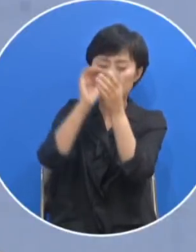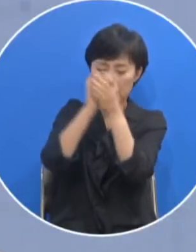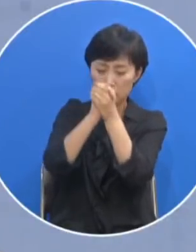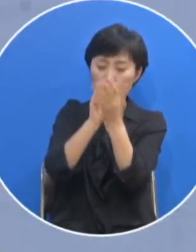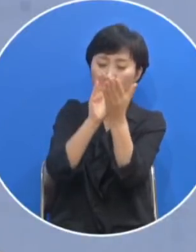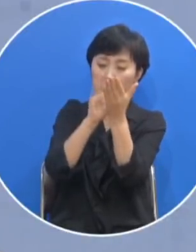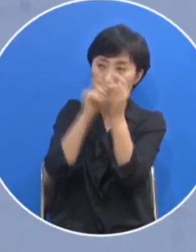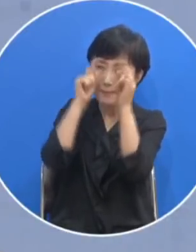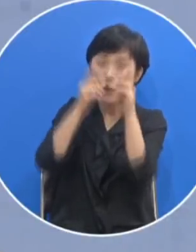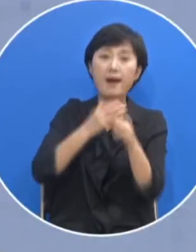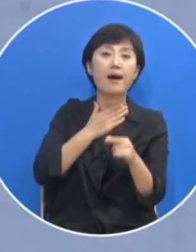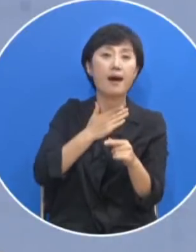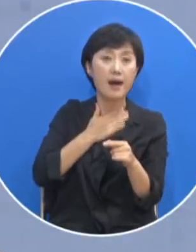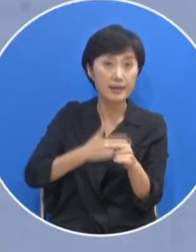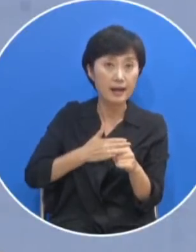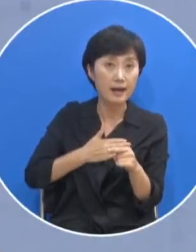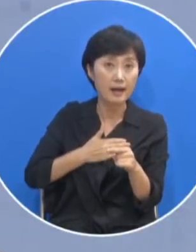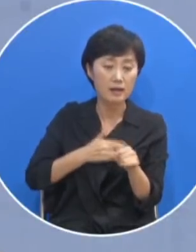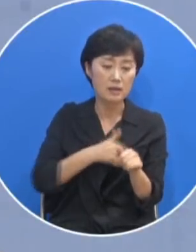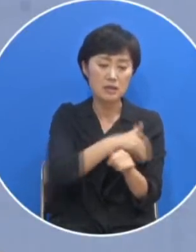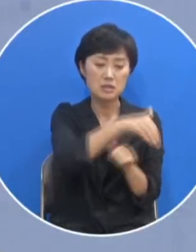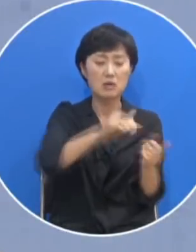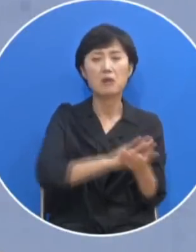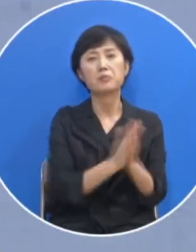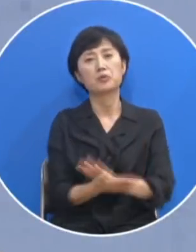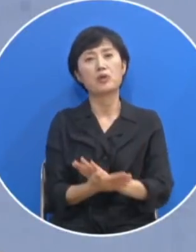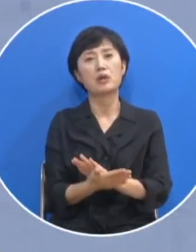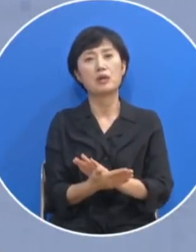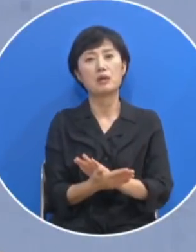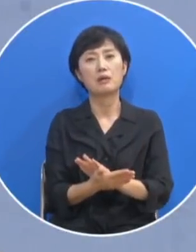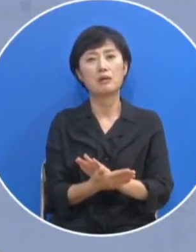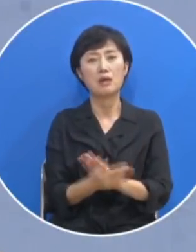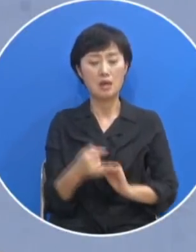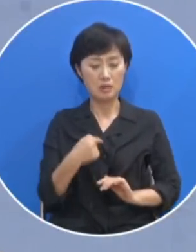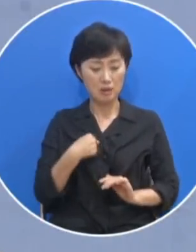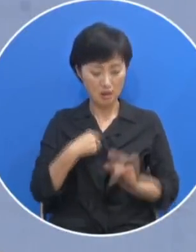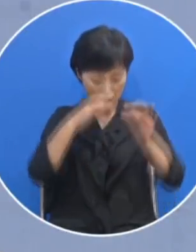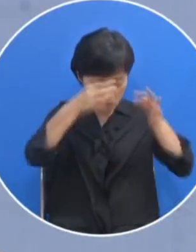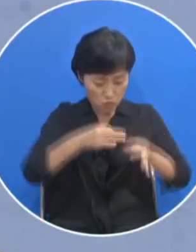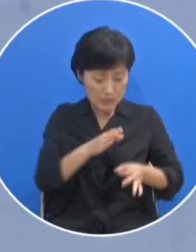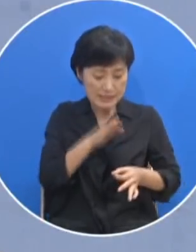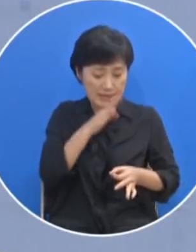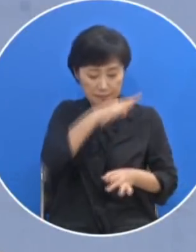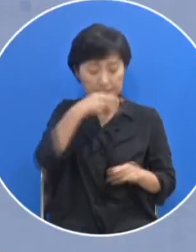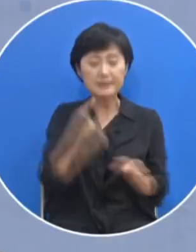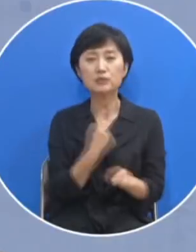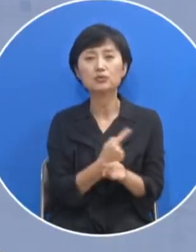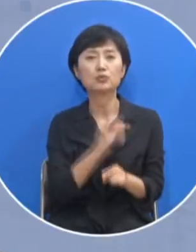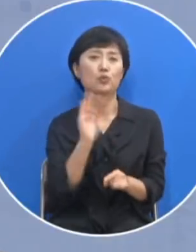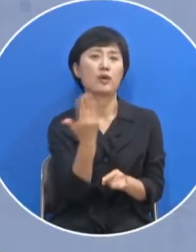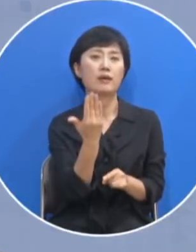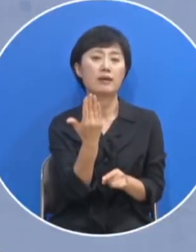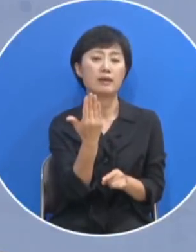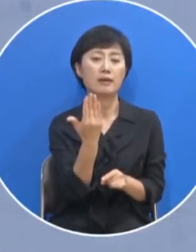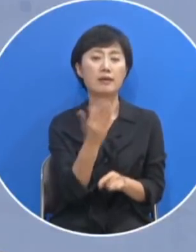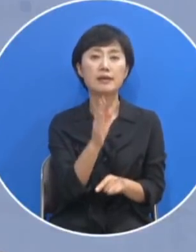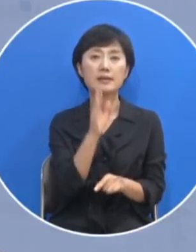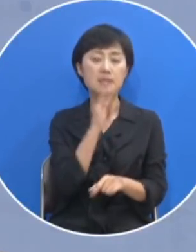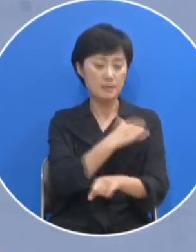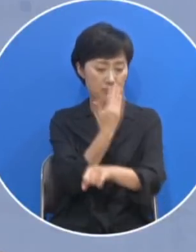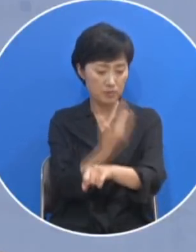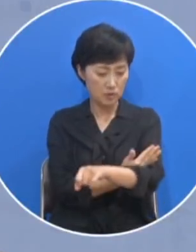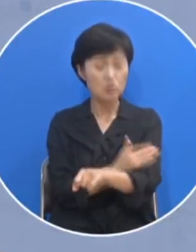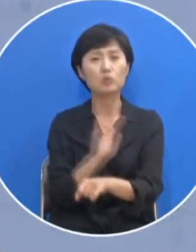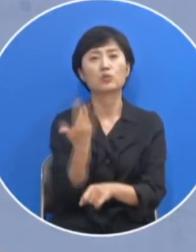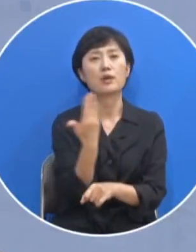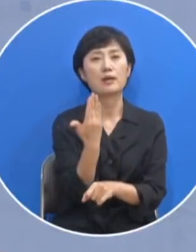안썼어요 왜 행위이다 특히 때부터 처음 치우기 따서 원츄 context e 얘도 참 능력 나오네 3번